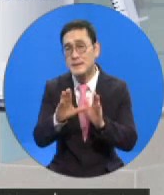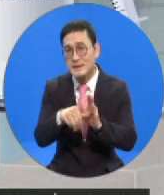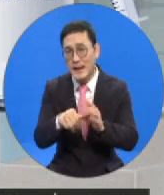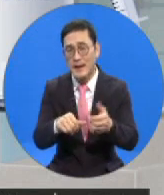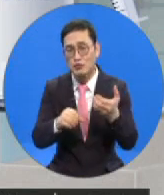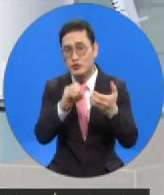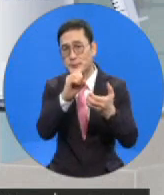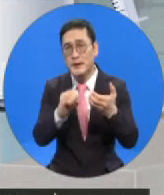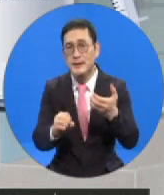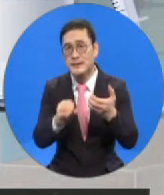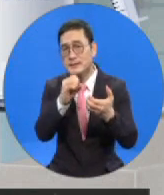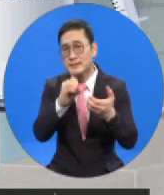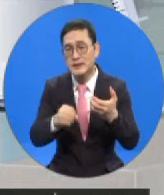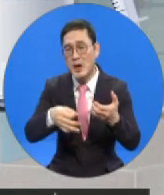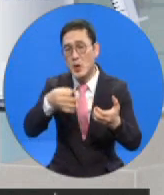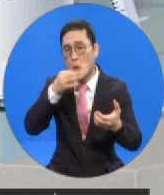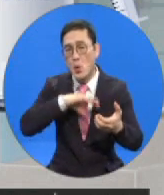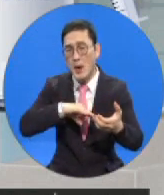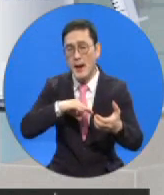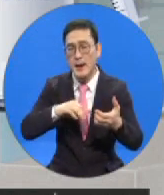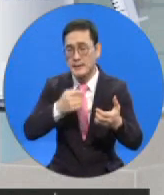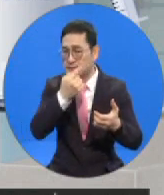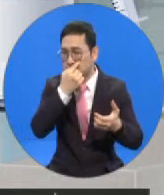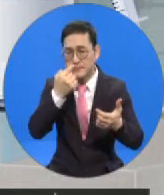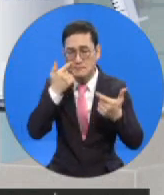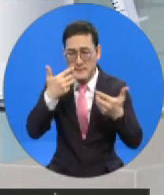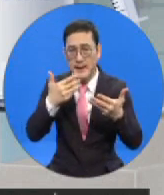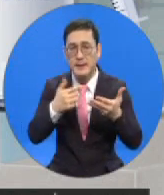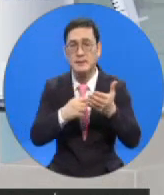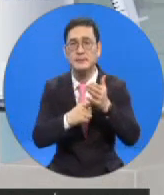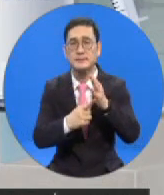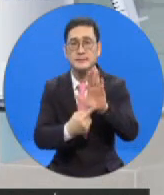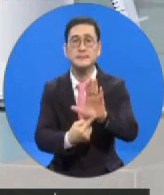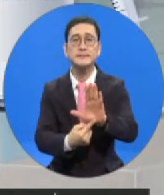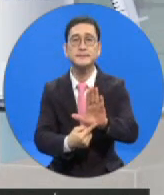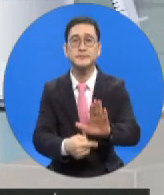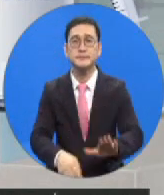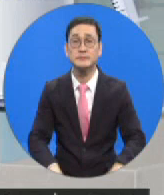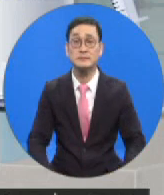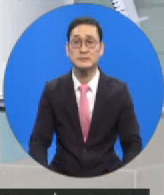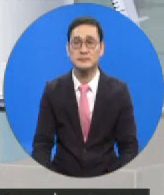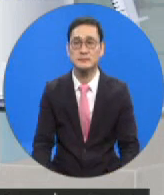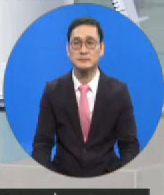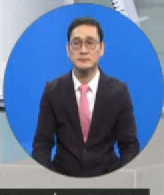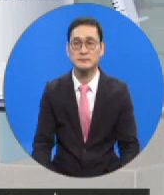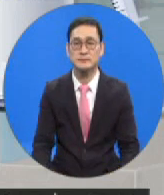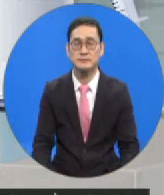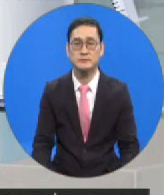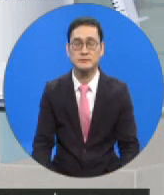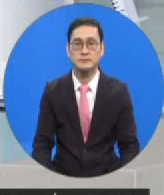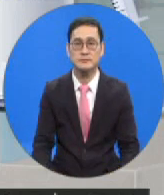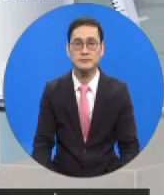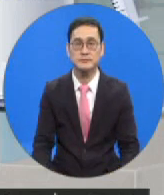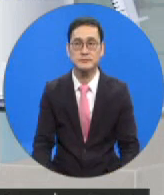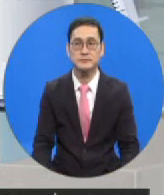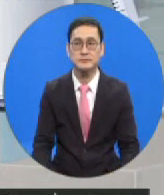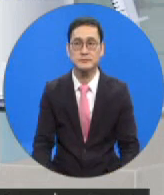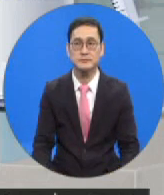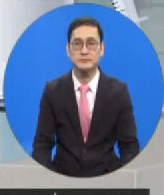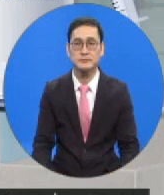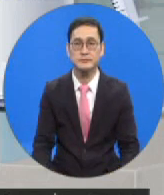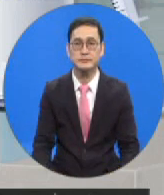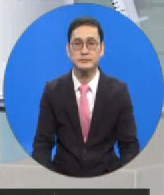유효성이 입증됐다라고 발표를 한 겁니다. 90% 유효성이나 남은 것은 굉장히 일단은 이 말이 사실이라면